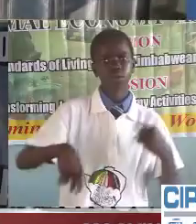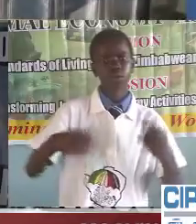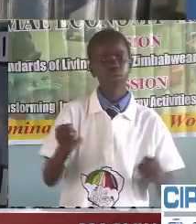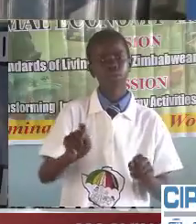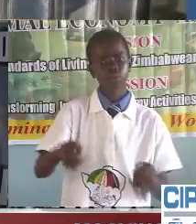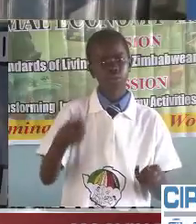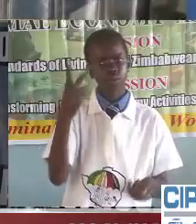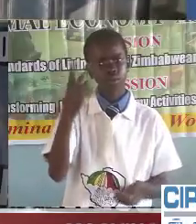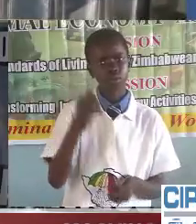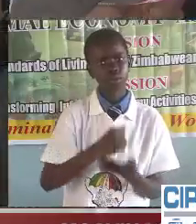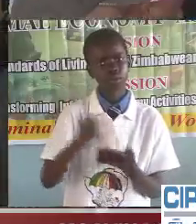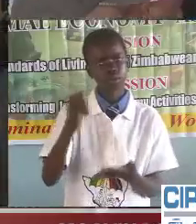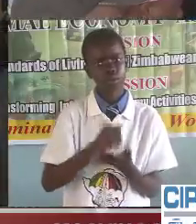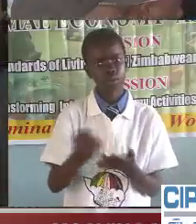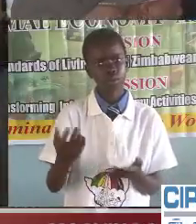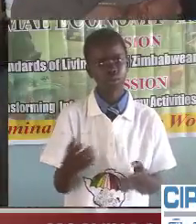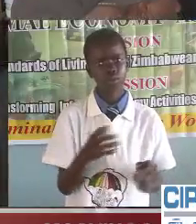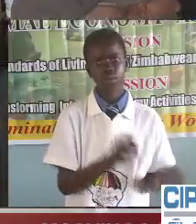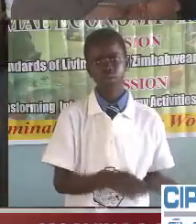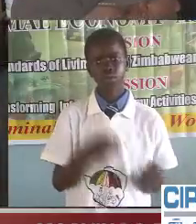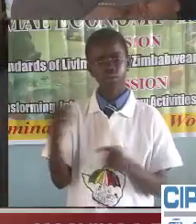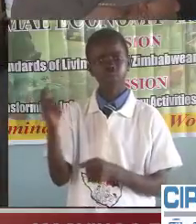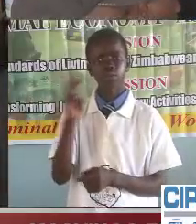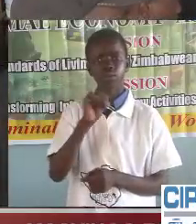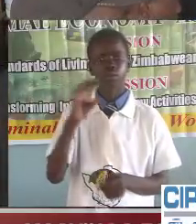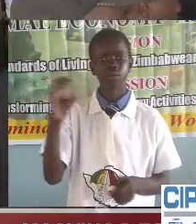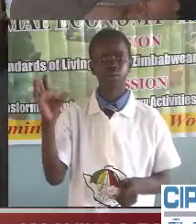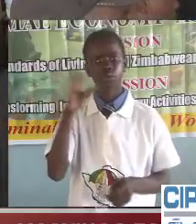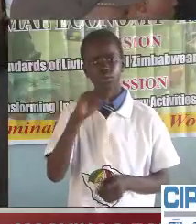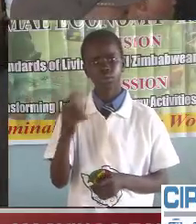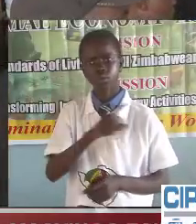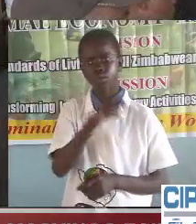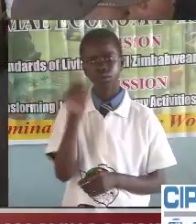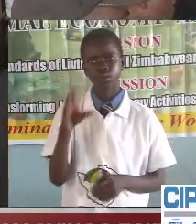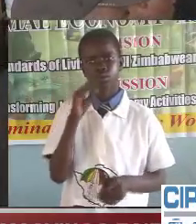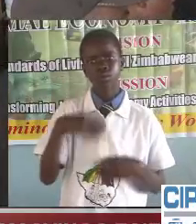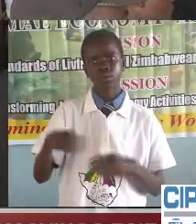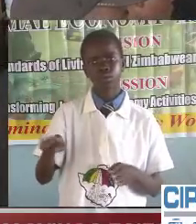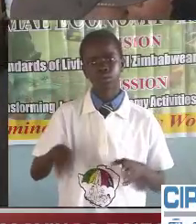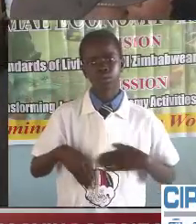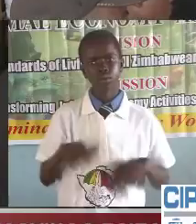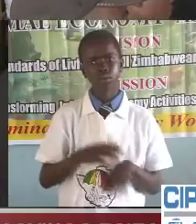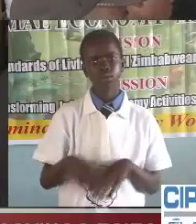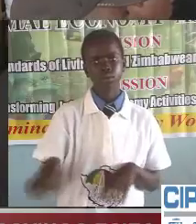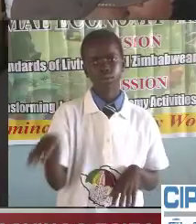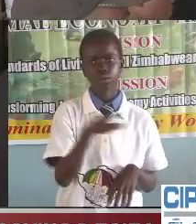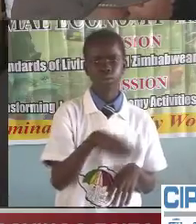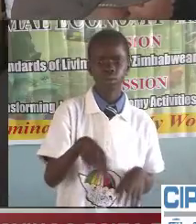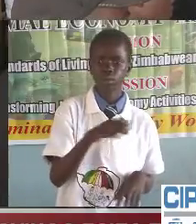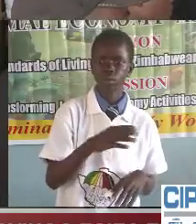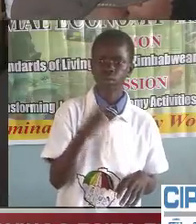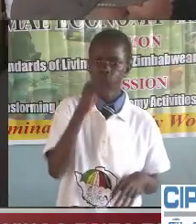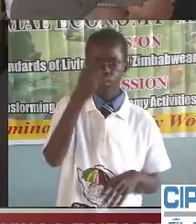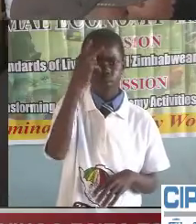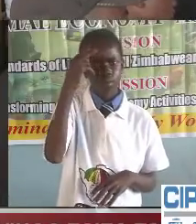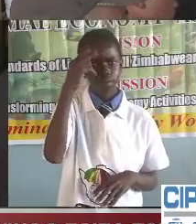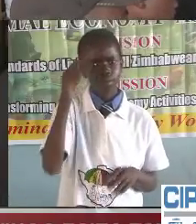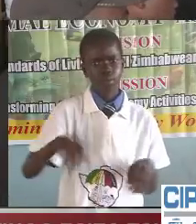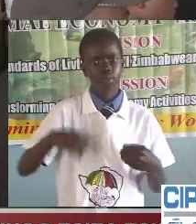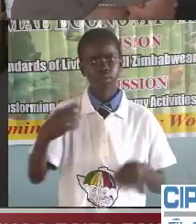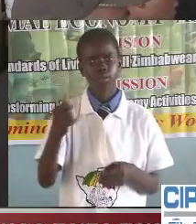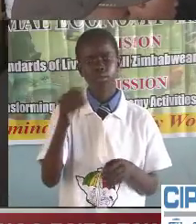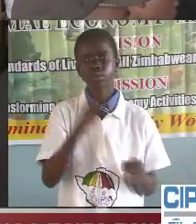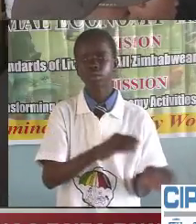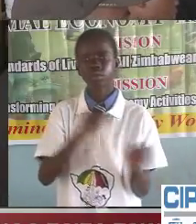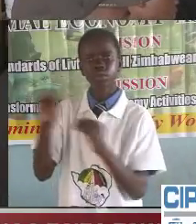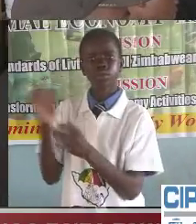feedback. Zvamunemati paisu tonozvipa kukanzo, tonowirirana navamoti zvakabva kuvanhu vakati kuchitima kusango mari